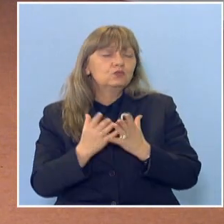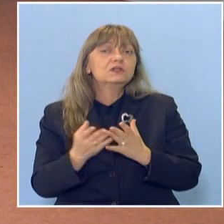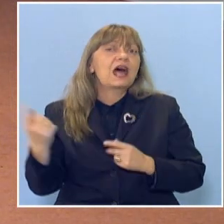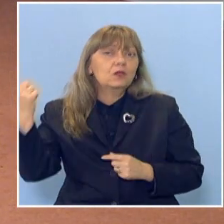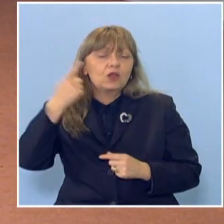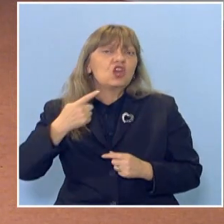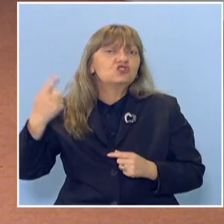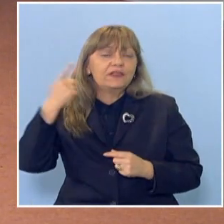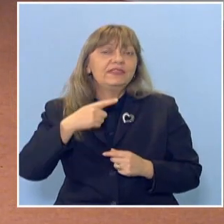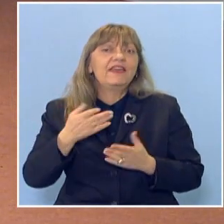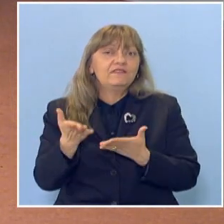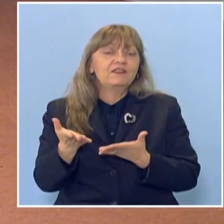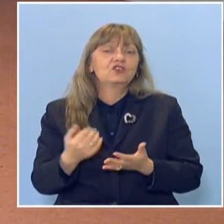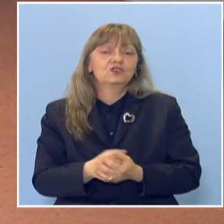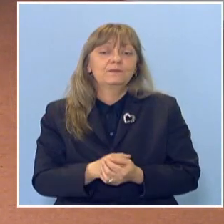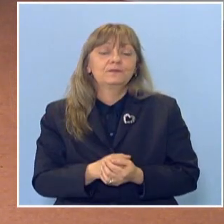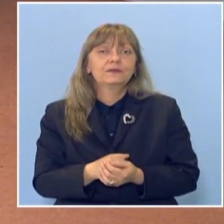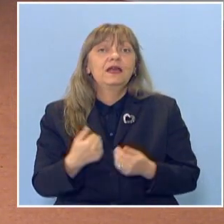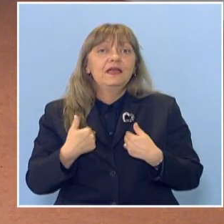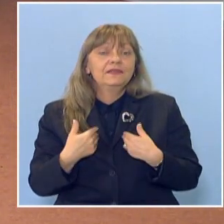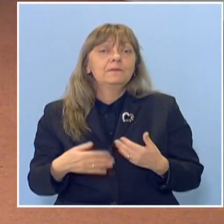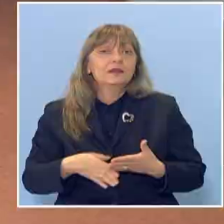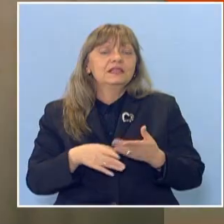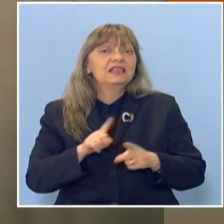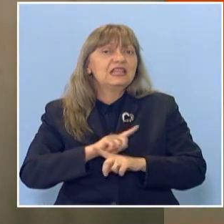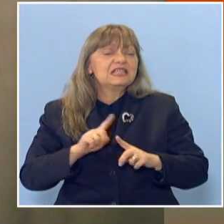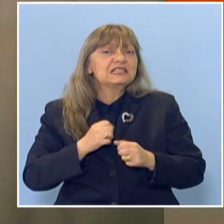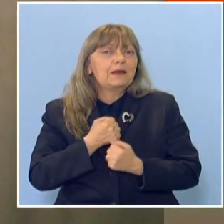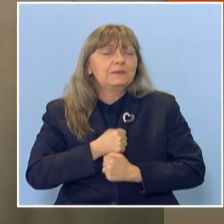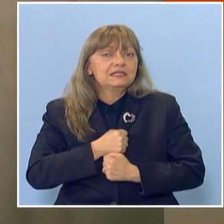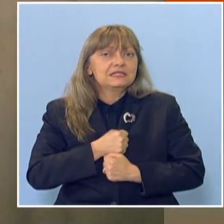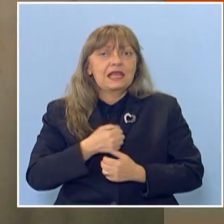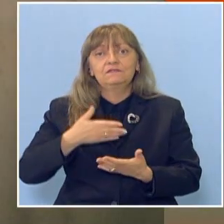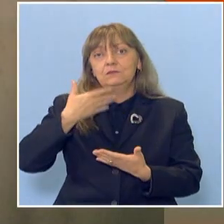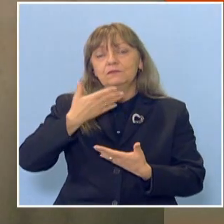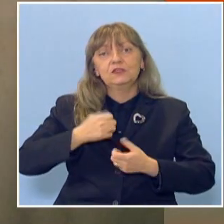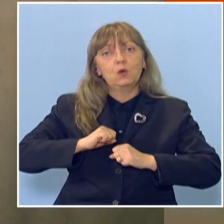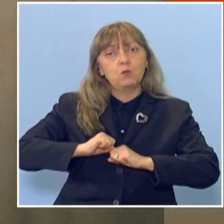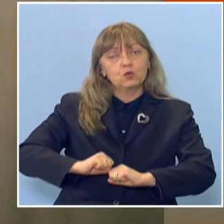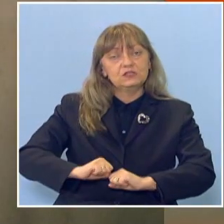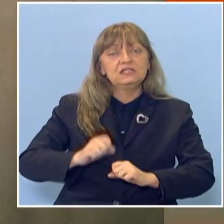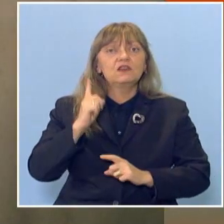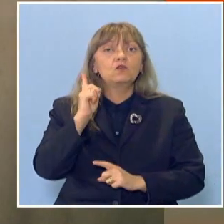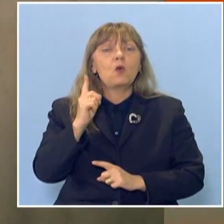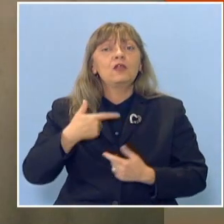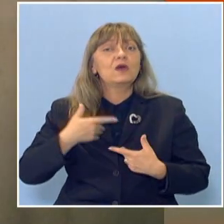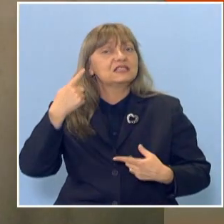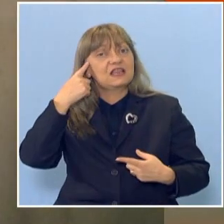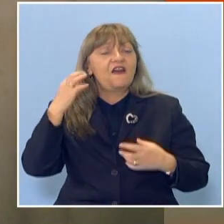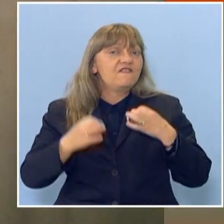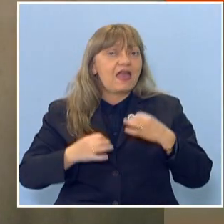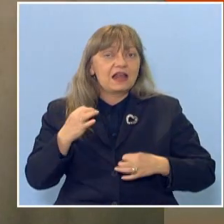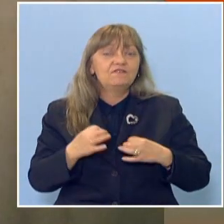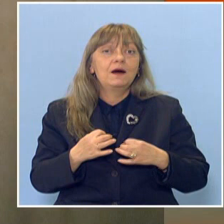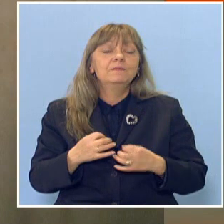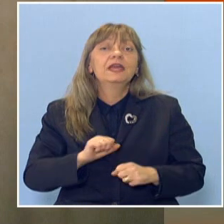ежедневие? Най-вече ми помогна да не се притеснявам, да изразявам позиция, в която вярвам, и